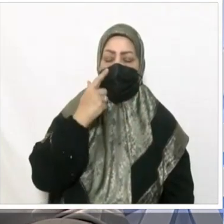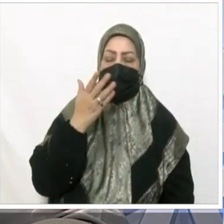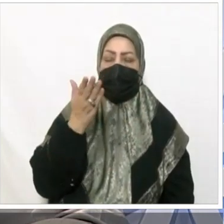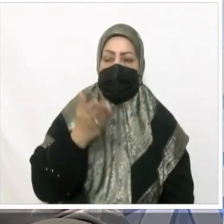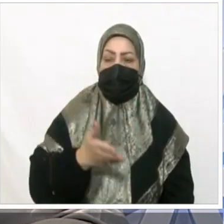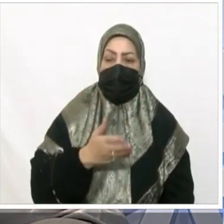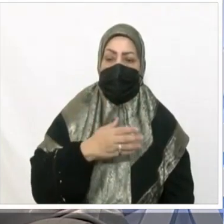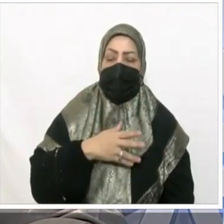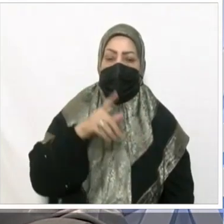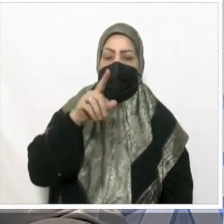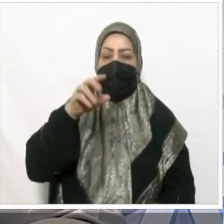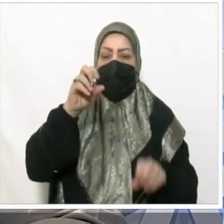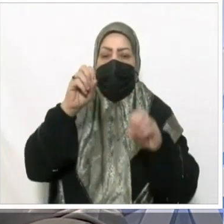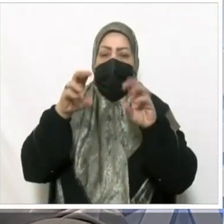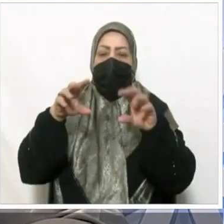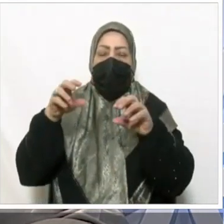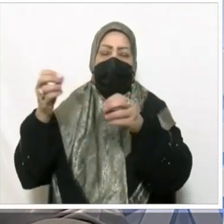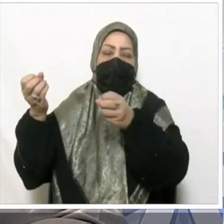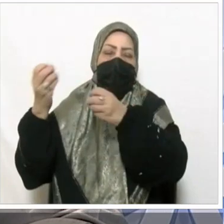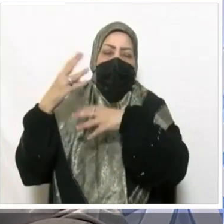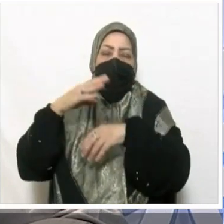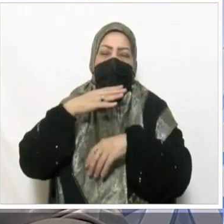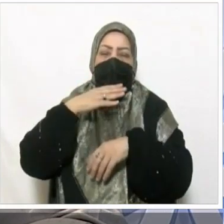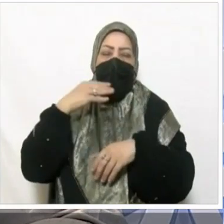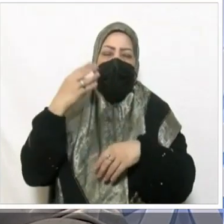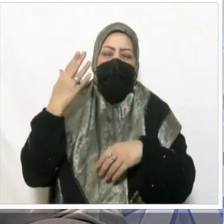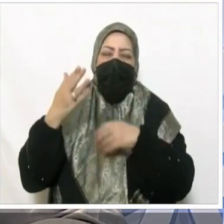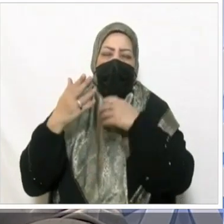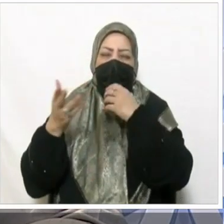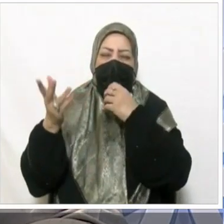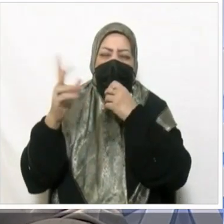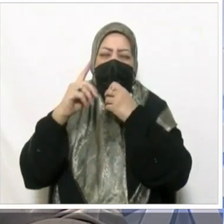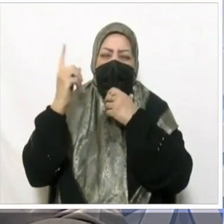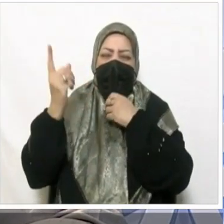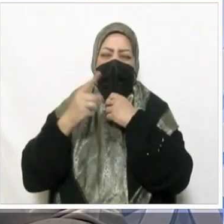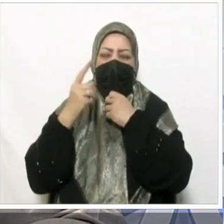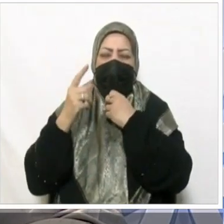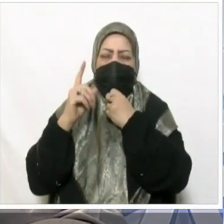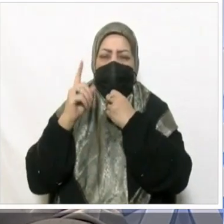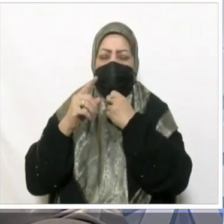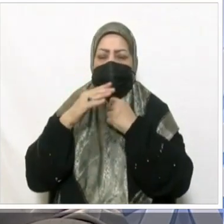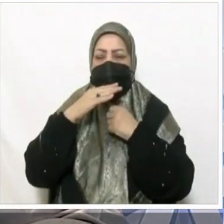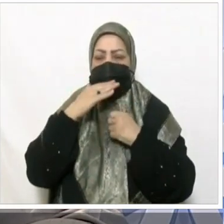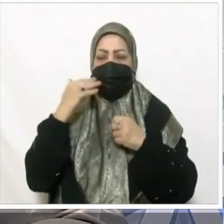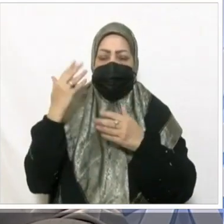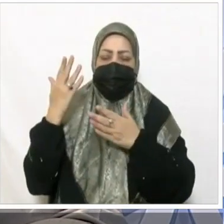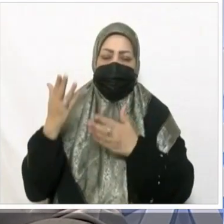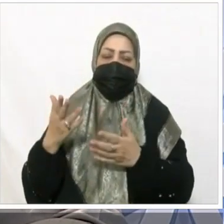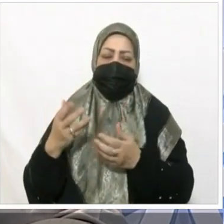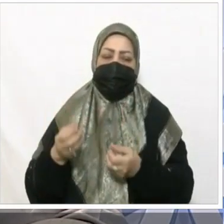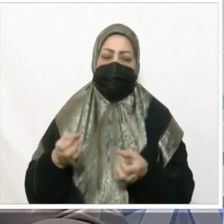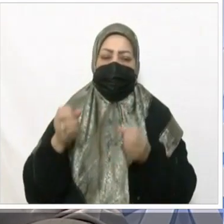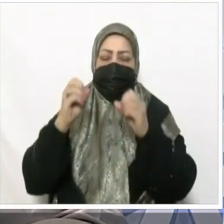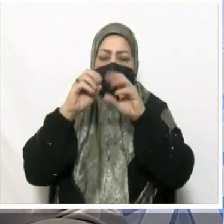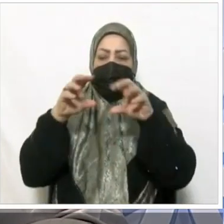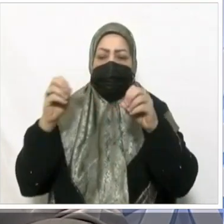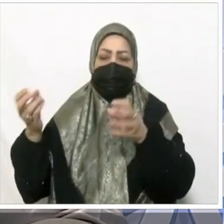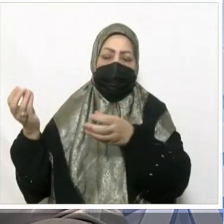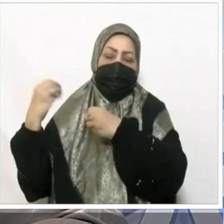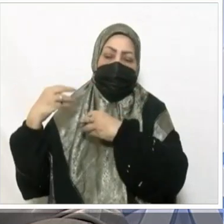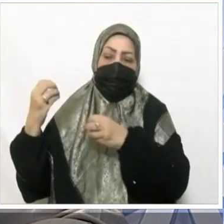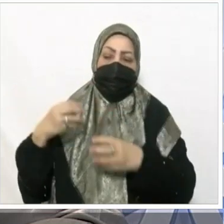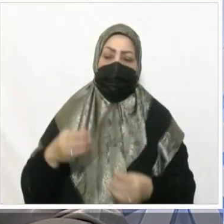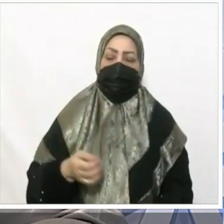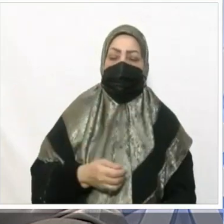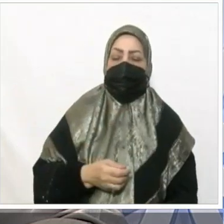ناخذ لهم ملابس العيد بشنو الحكم راجل ما عنديش قدرة انا والله طيب يعني ما عندكش انت ارض